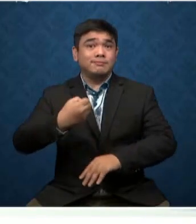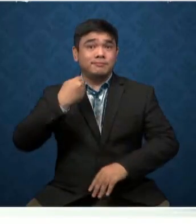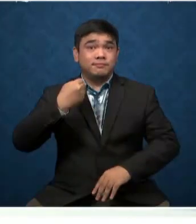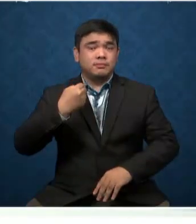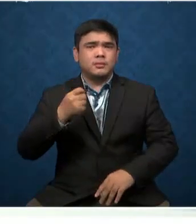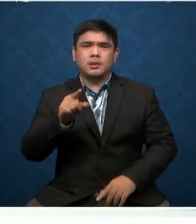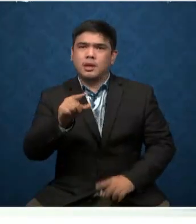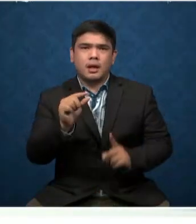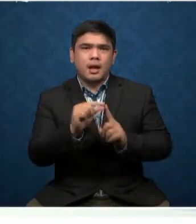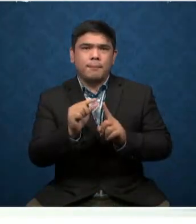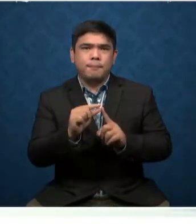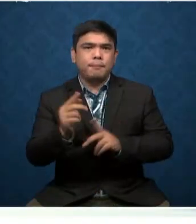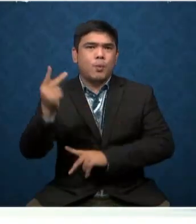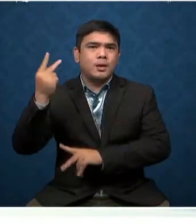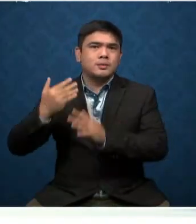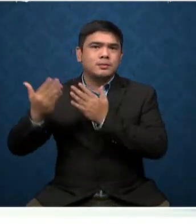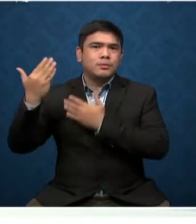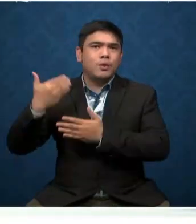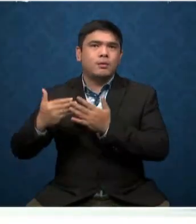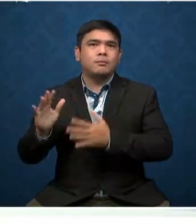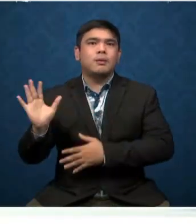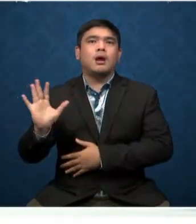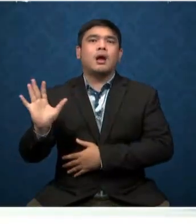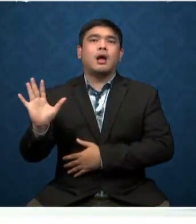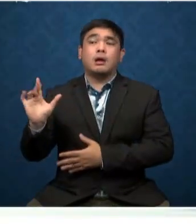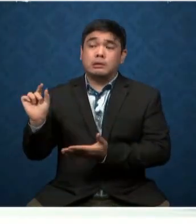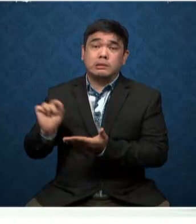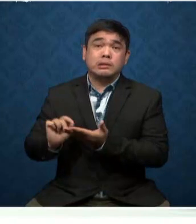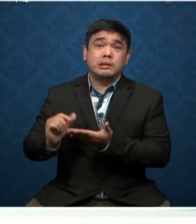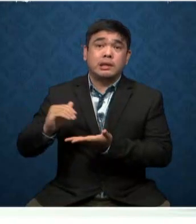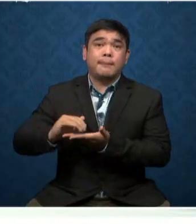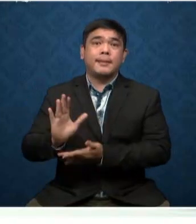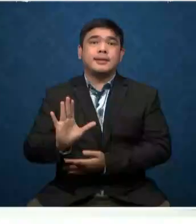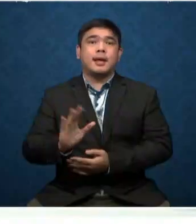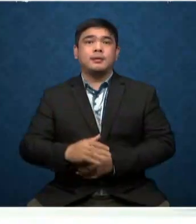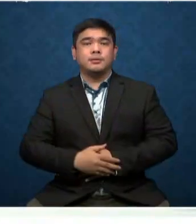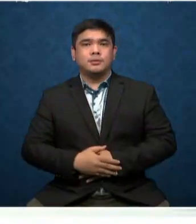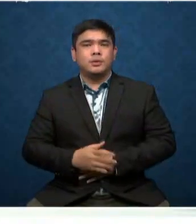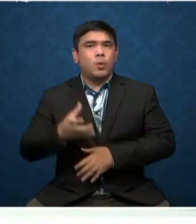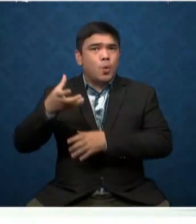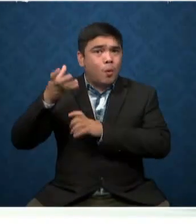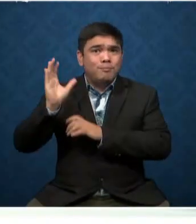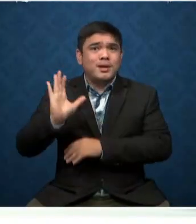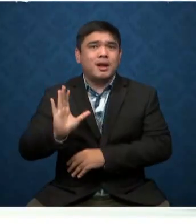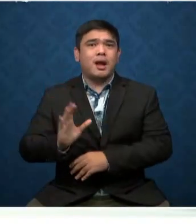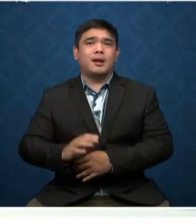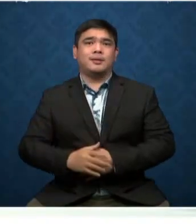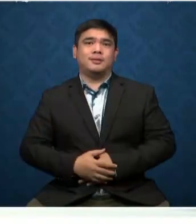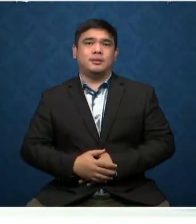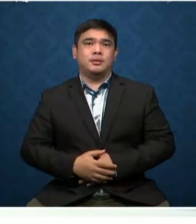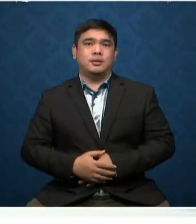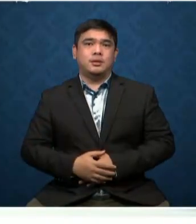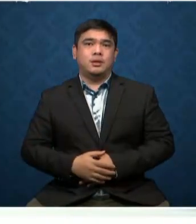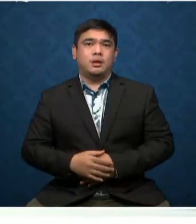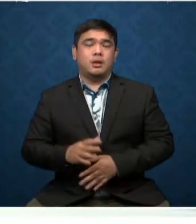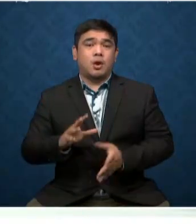อันนี้ก็เป็นเรื่องประวัติศาสตร์ซึ่งเราไม่สามารถจะไปเขียนใหม่ได้นะทบทวนไม่ได้นะครับมีเนื้อหาถ